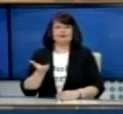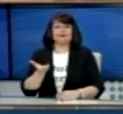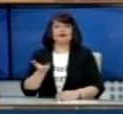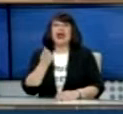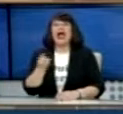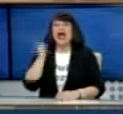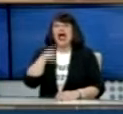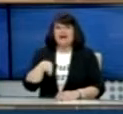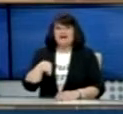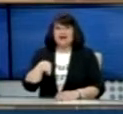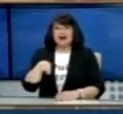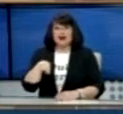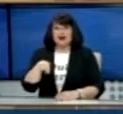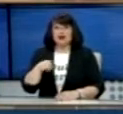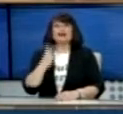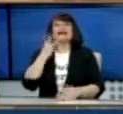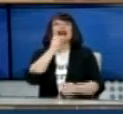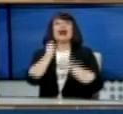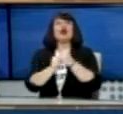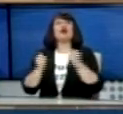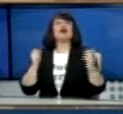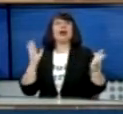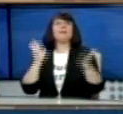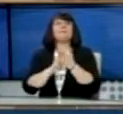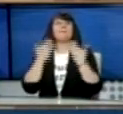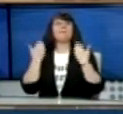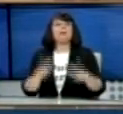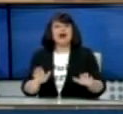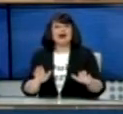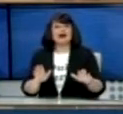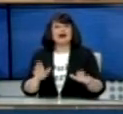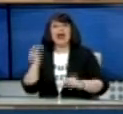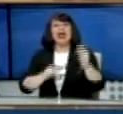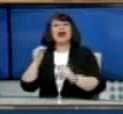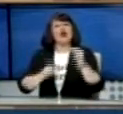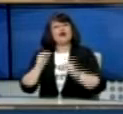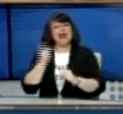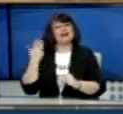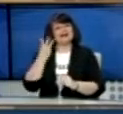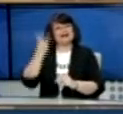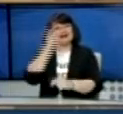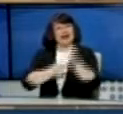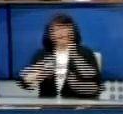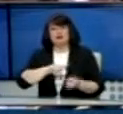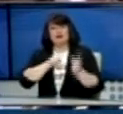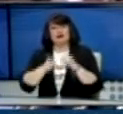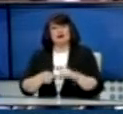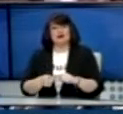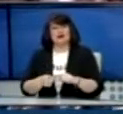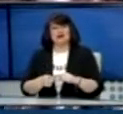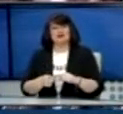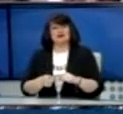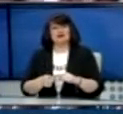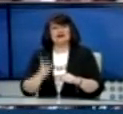ολοκλήρωσή του πια? Νομίζω ότι η κυβέρνηση του Κυριάκου Μητσοτάκη και ο ίδιος ο Κυριάκος Μητσοτάκης έχουν δώσει